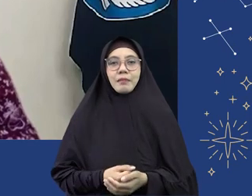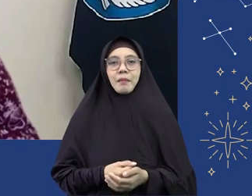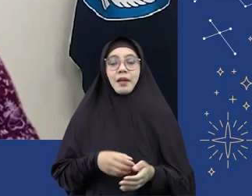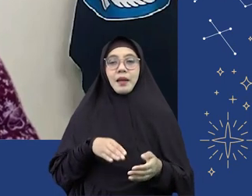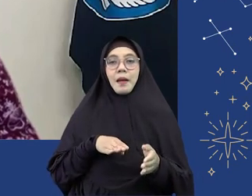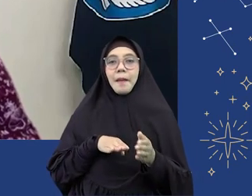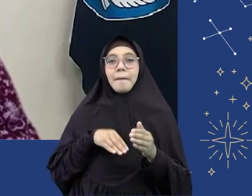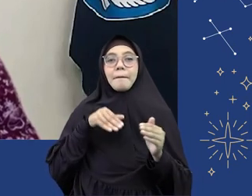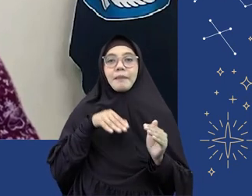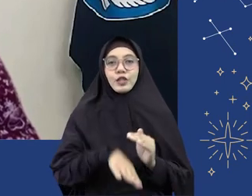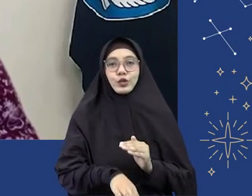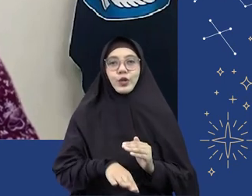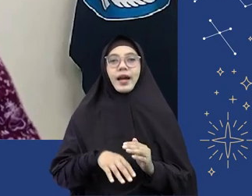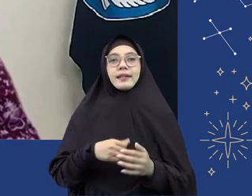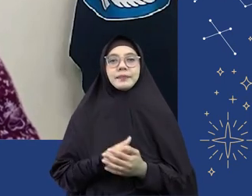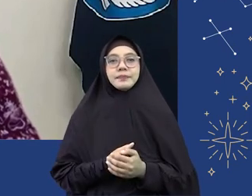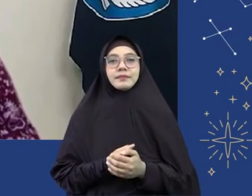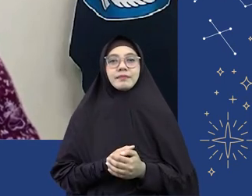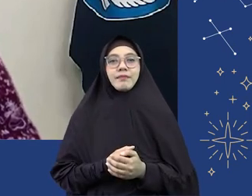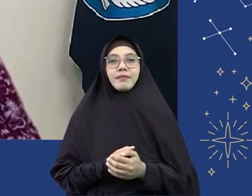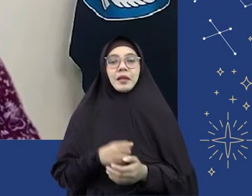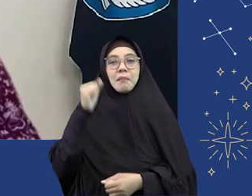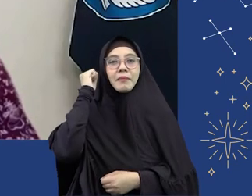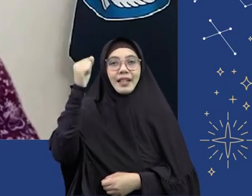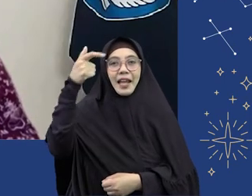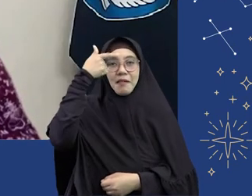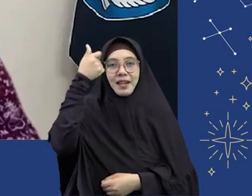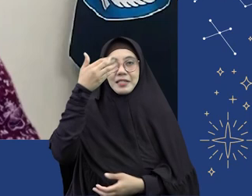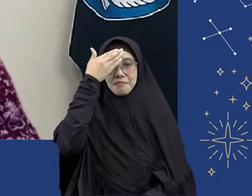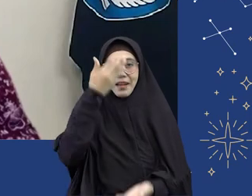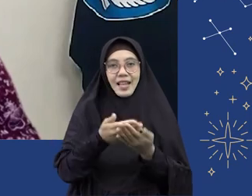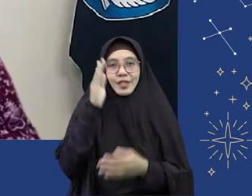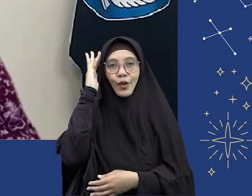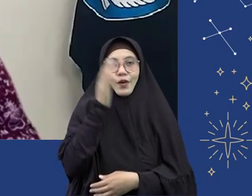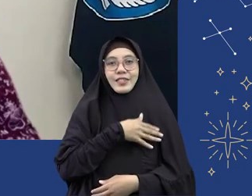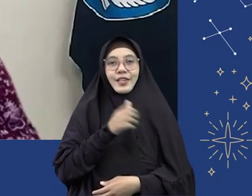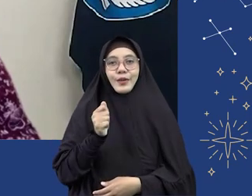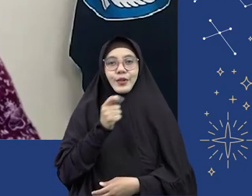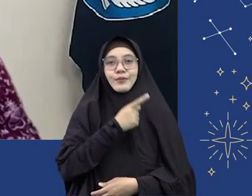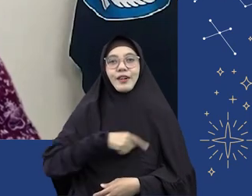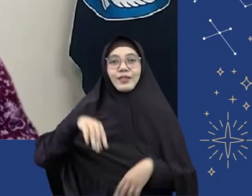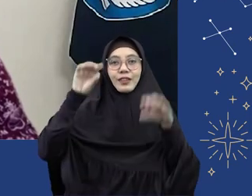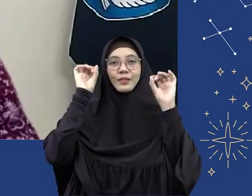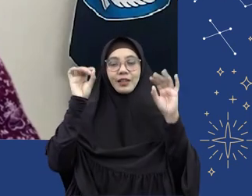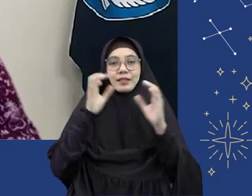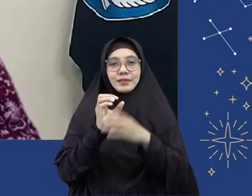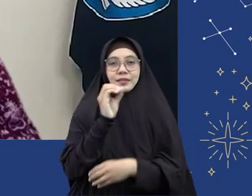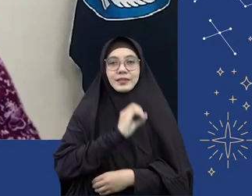astronomi dan mewujudkan Merdeka belajar Terima kasih wassalamualaikum warahmatullahi wabarakatuh